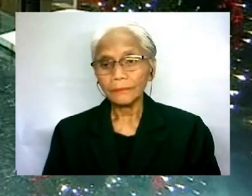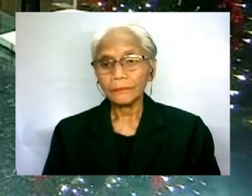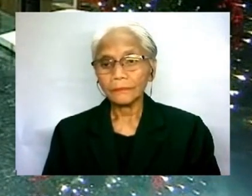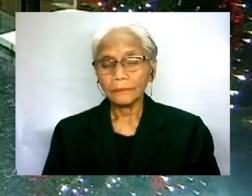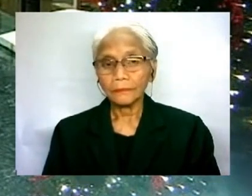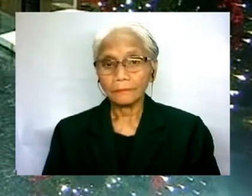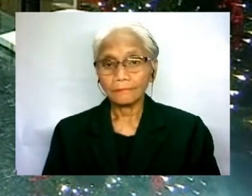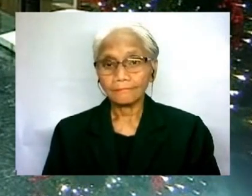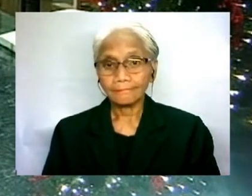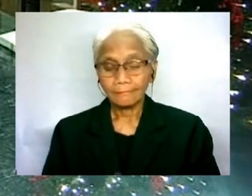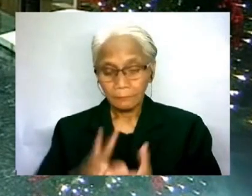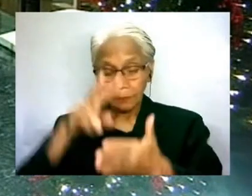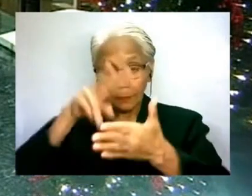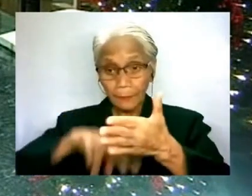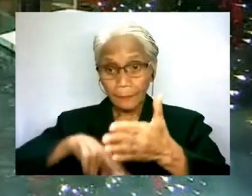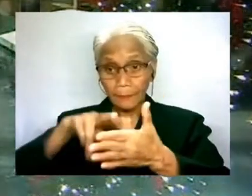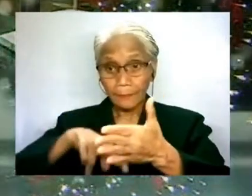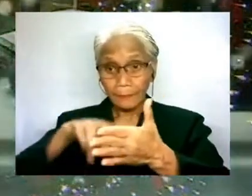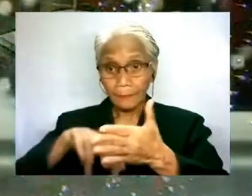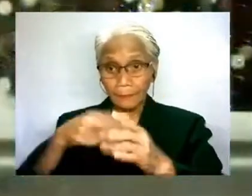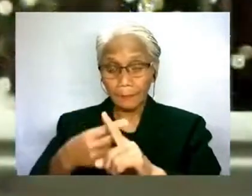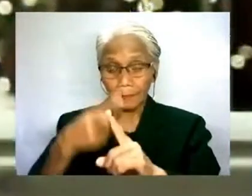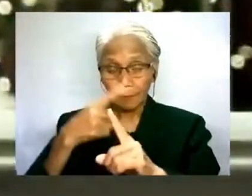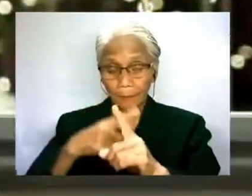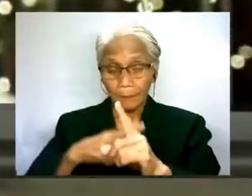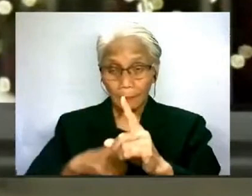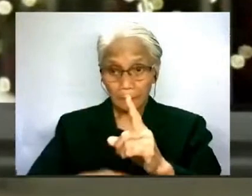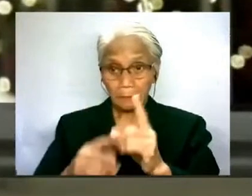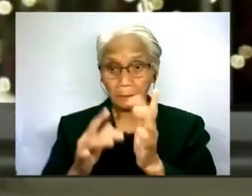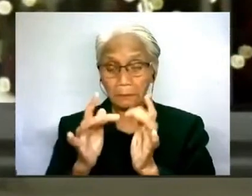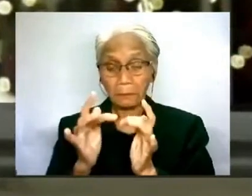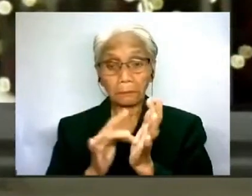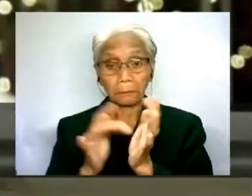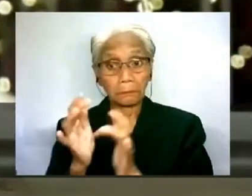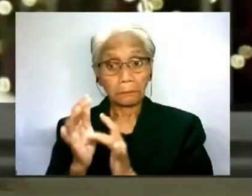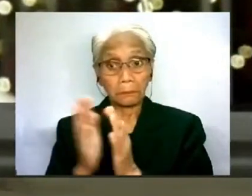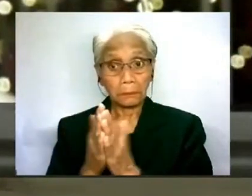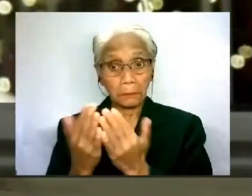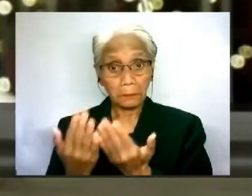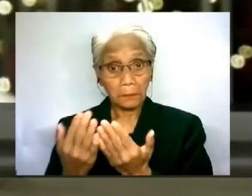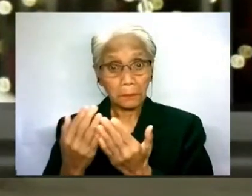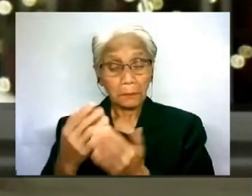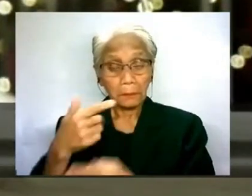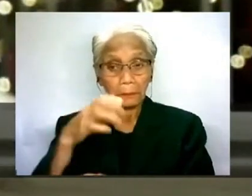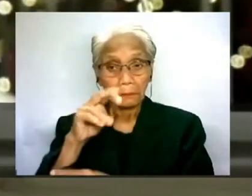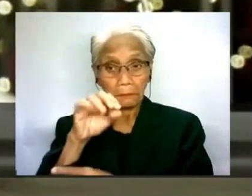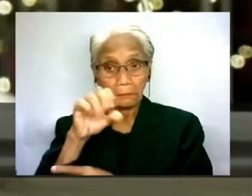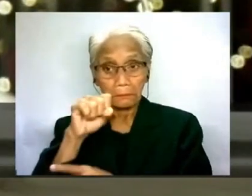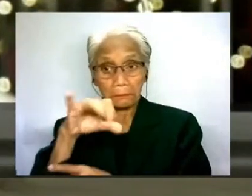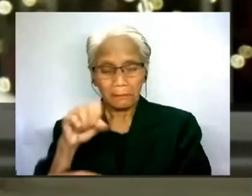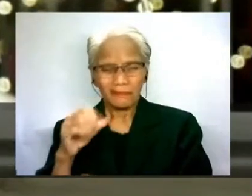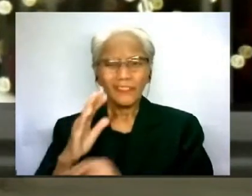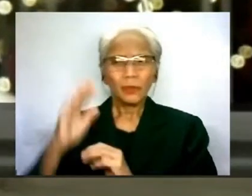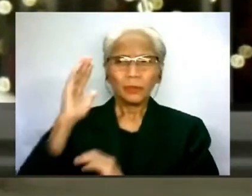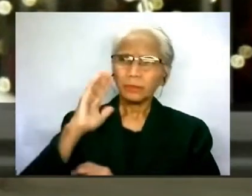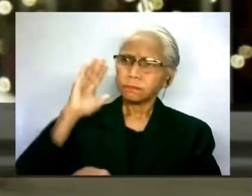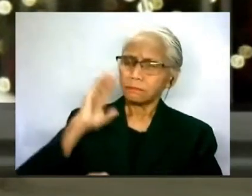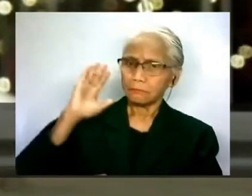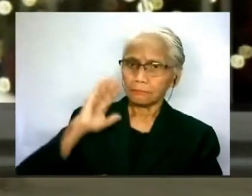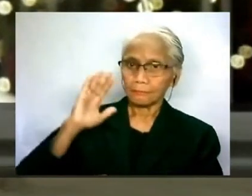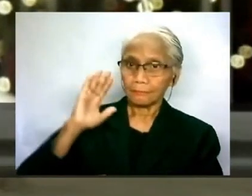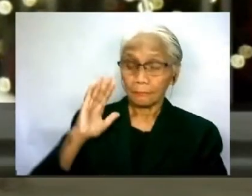Pagbasa mula sa aklat ng Henesis. Noong mga araw na iyon, tinawag